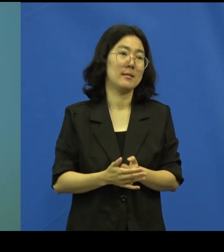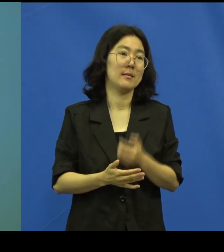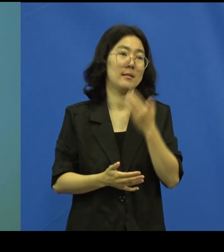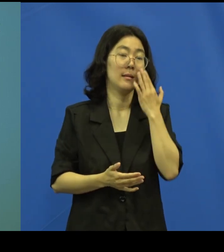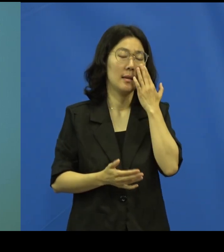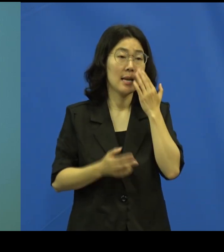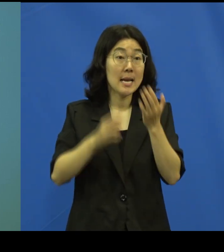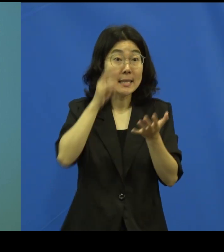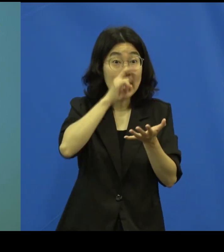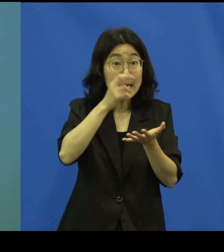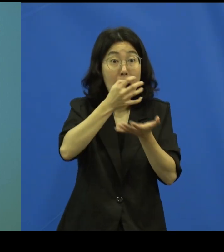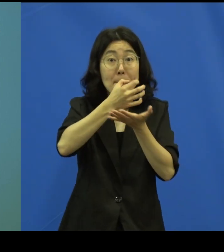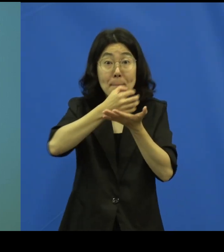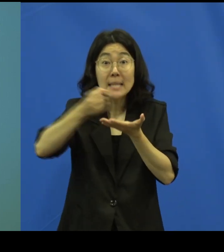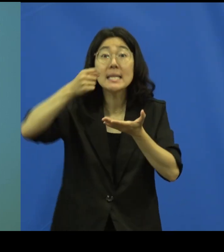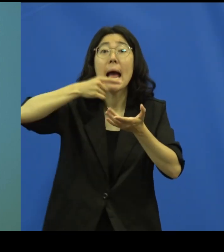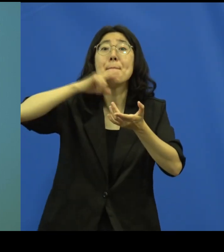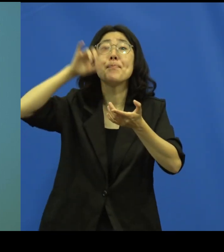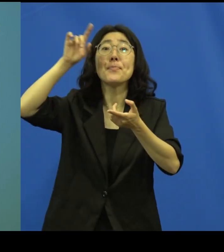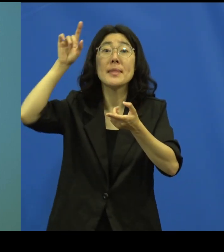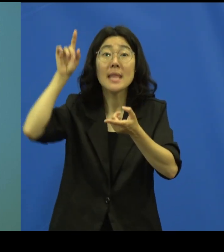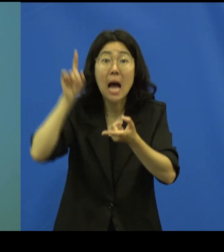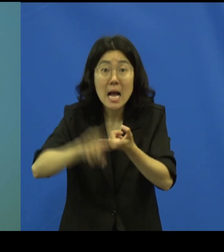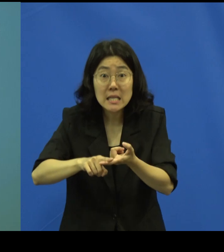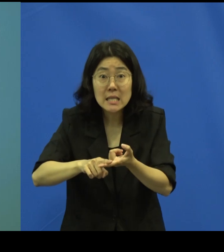받으시기에 합당하신 분은 오직 하나님.